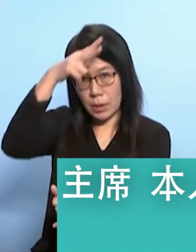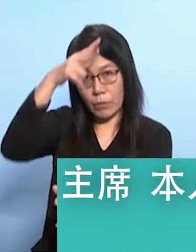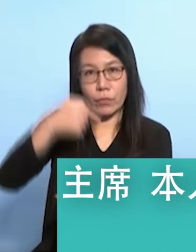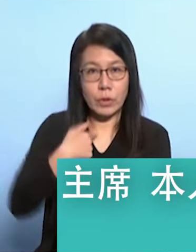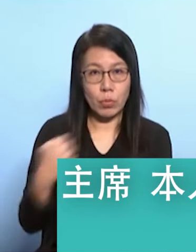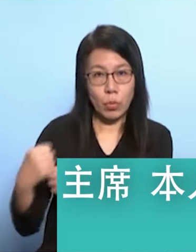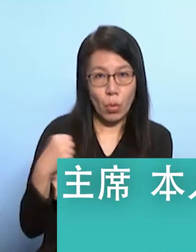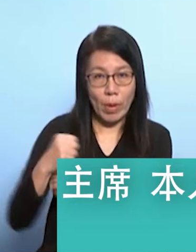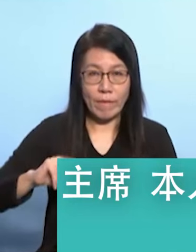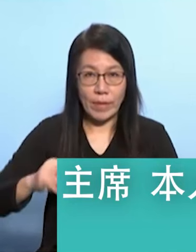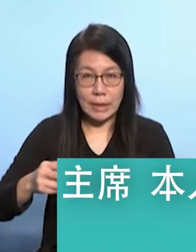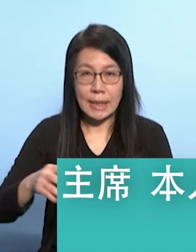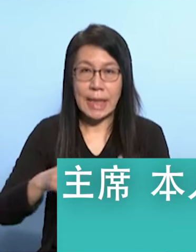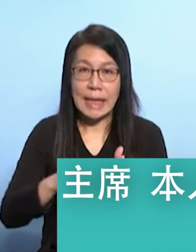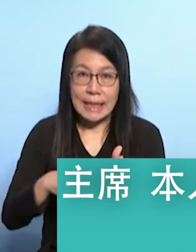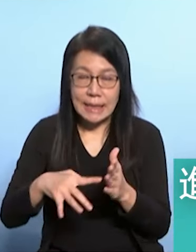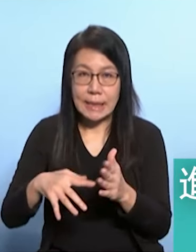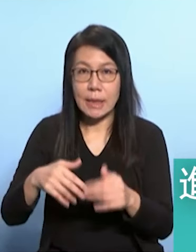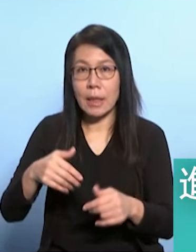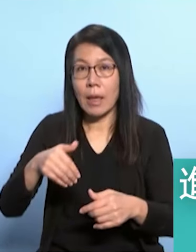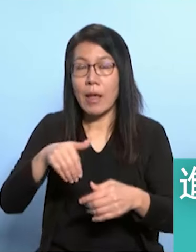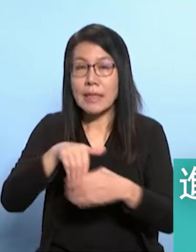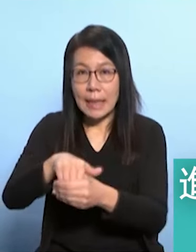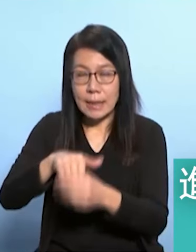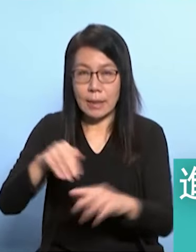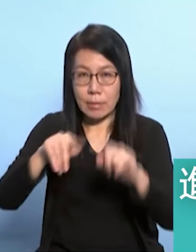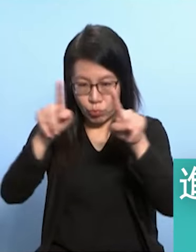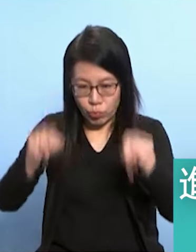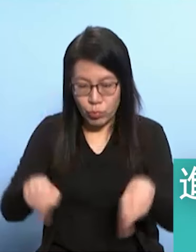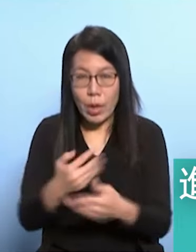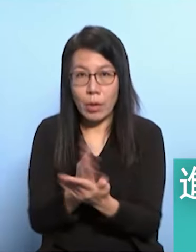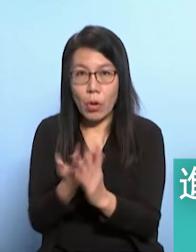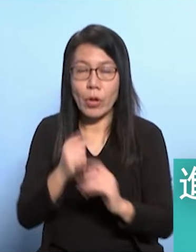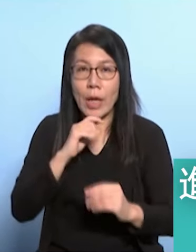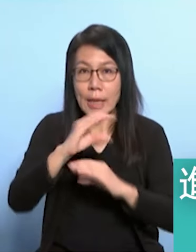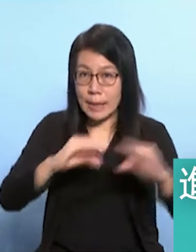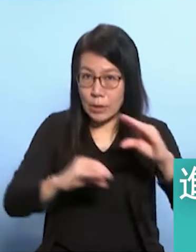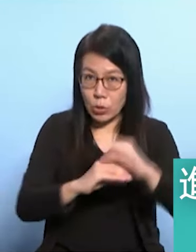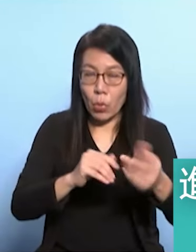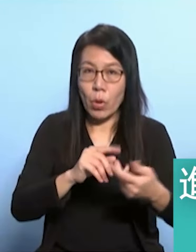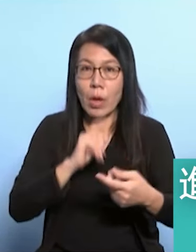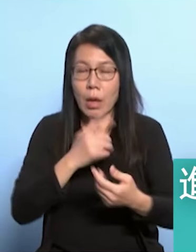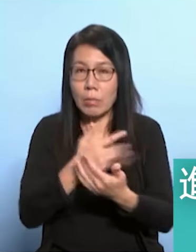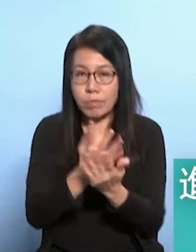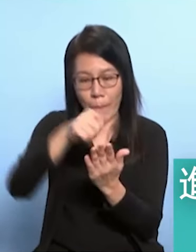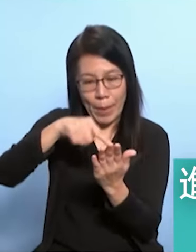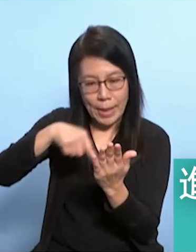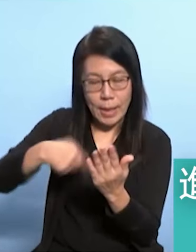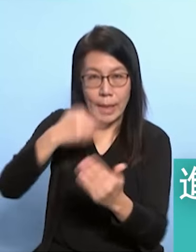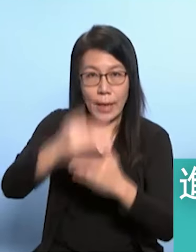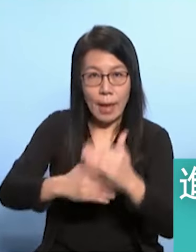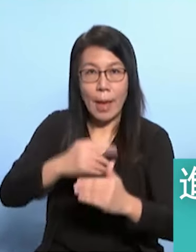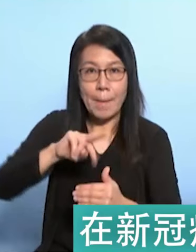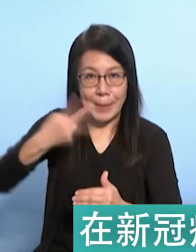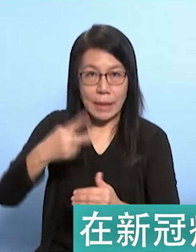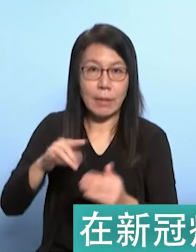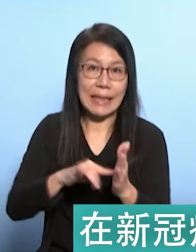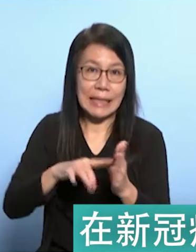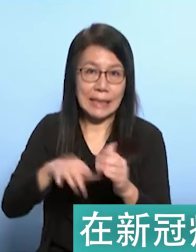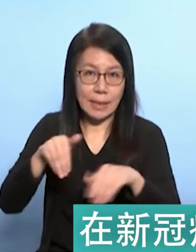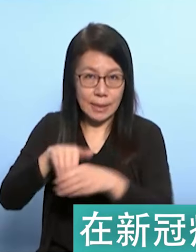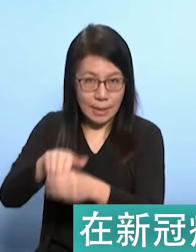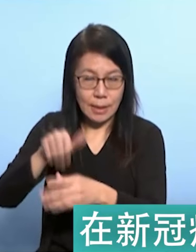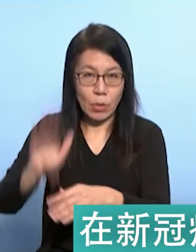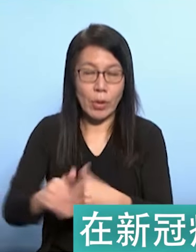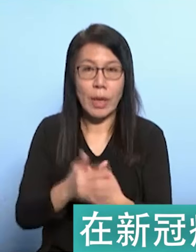府積極發展電子政務，進一步推動建造和工程業的審批流程電子化。在